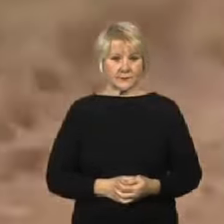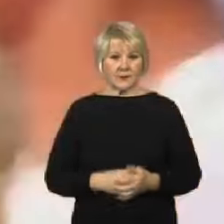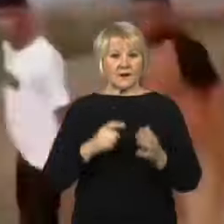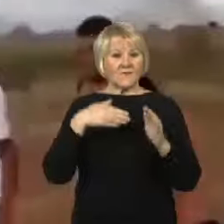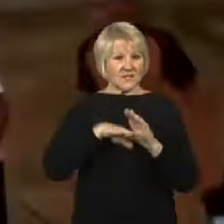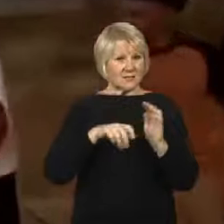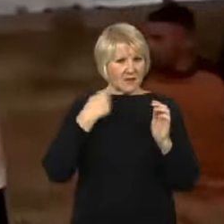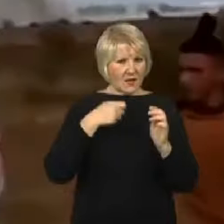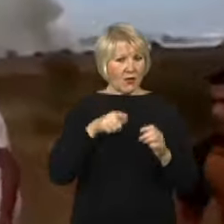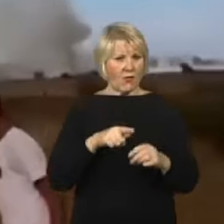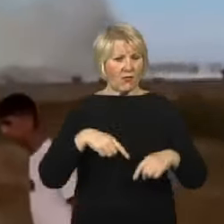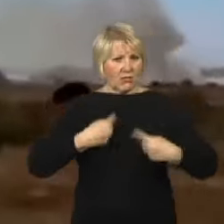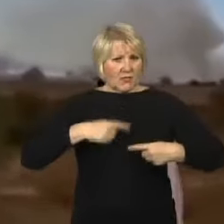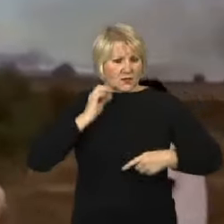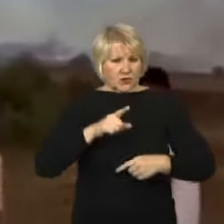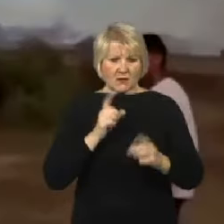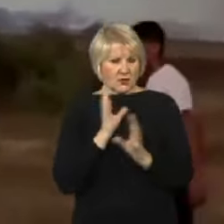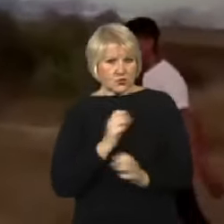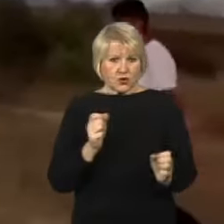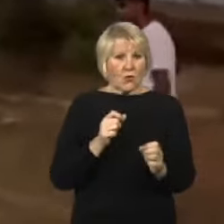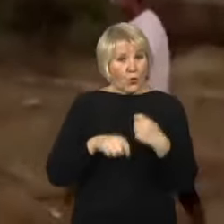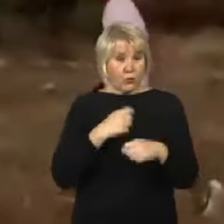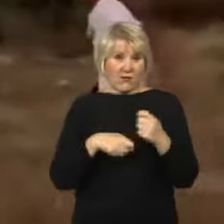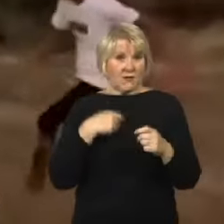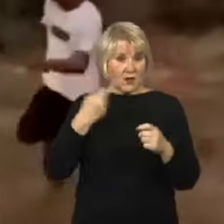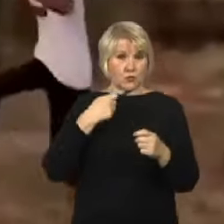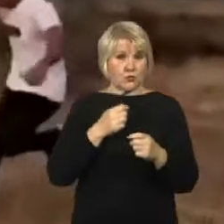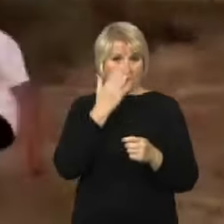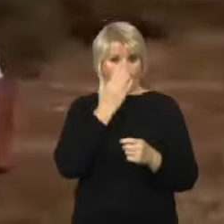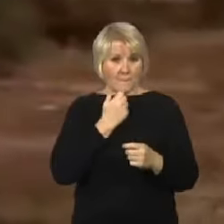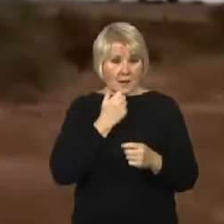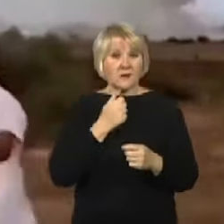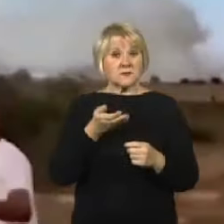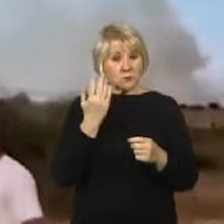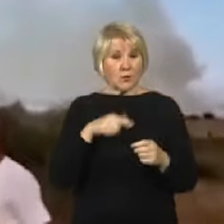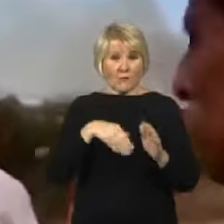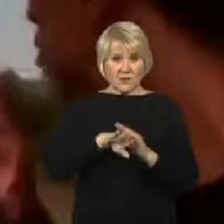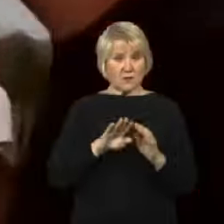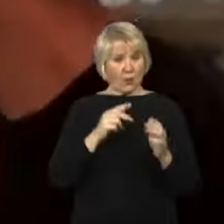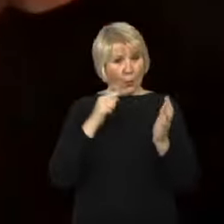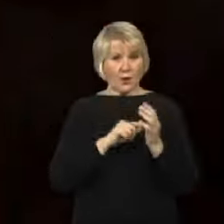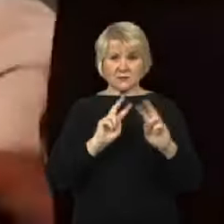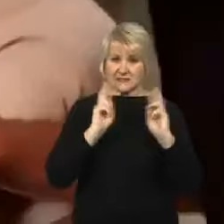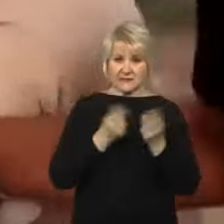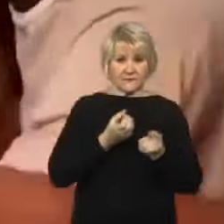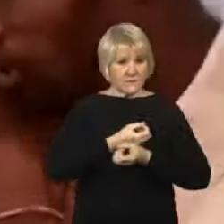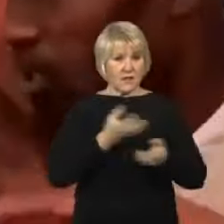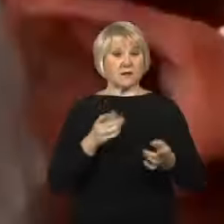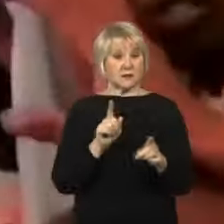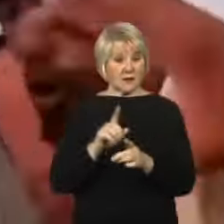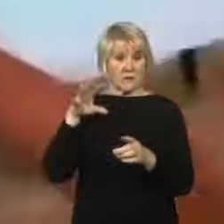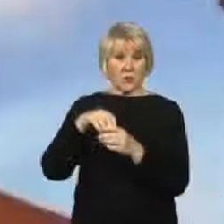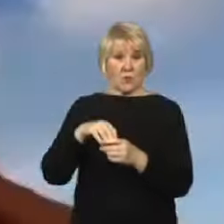Záběry vystrašené Nou pořízené teroristy Hamásu loni 7. října obletěly svět. Je na nich vidět i její přítel,